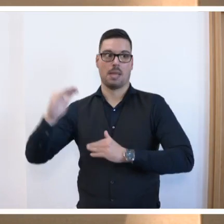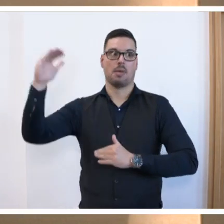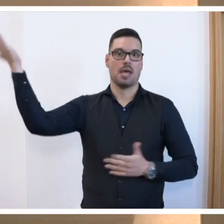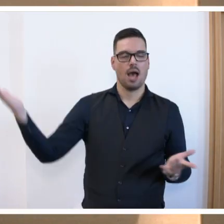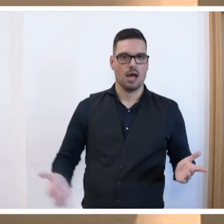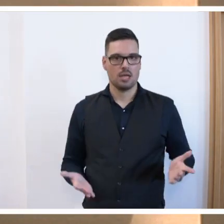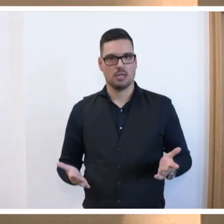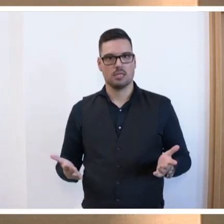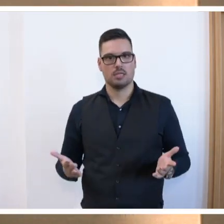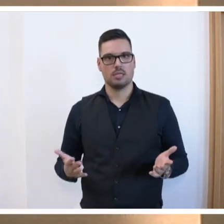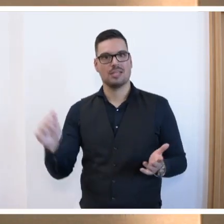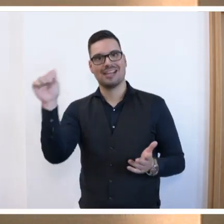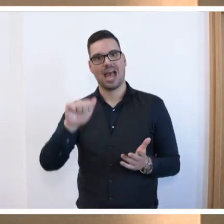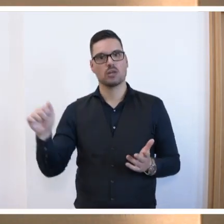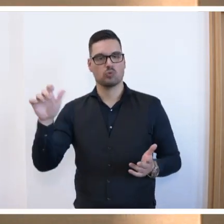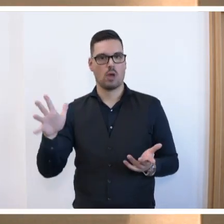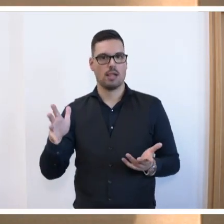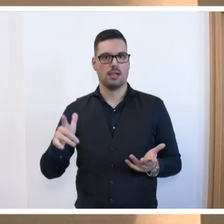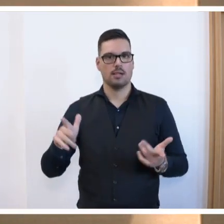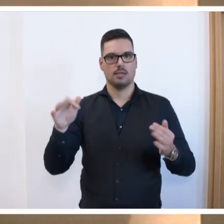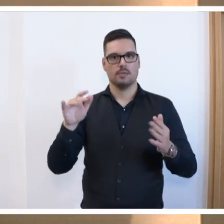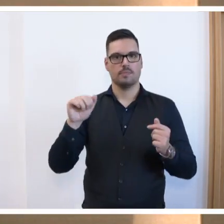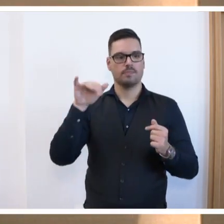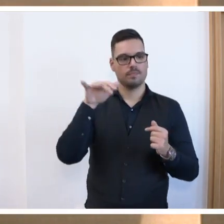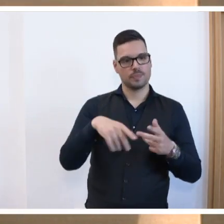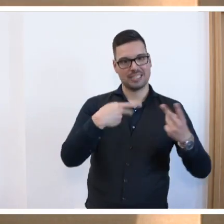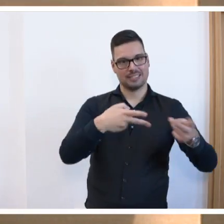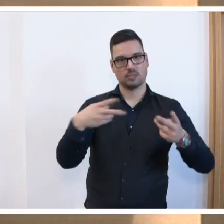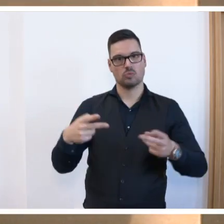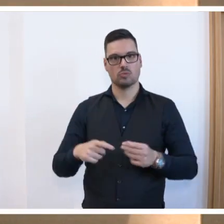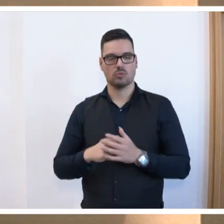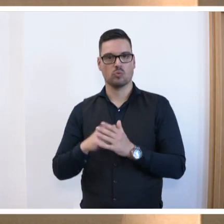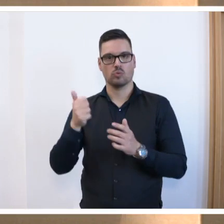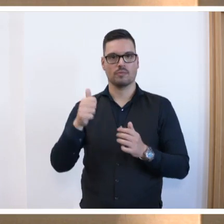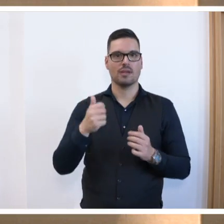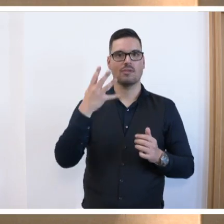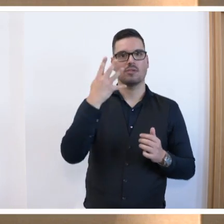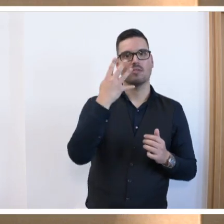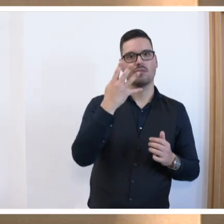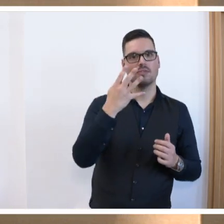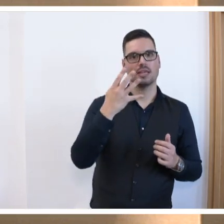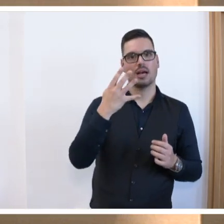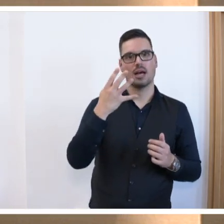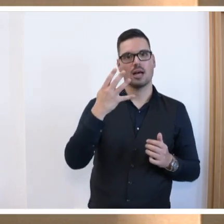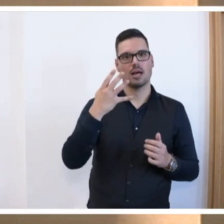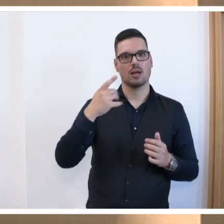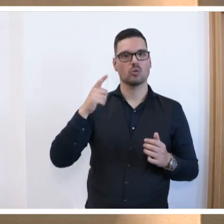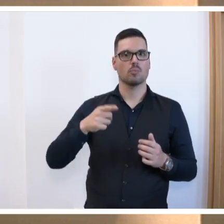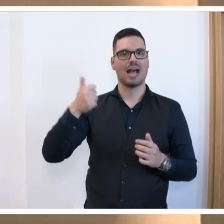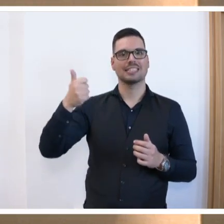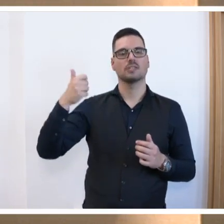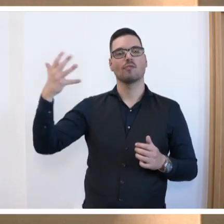hat. Aktuell belaufen sich die jährlichen Paketsendungen auf sage und schreibe 4,15 Milliarden in